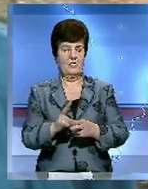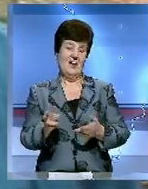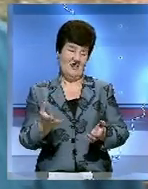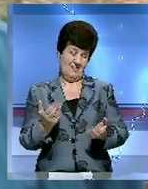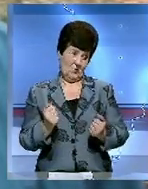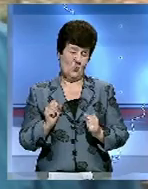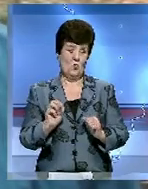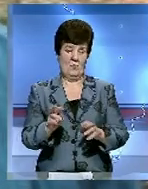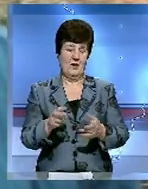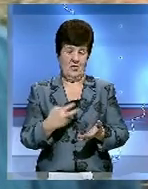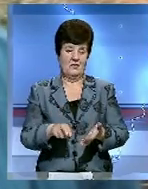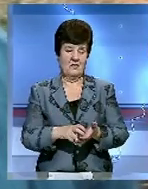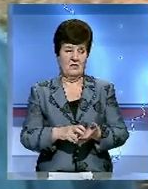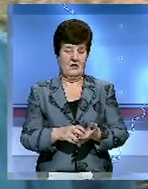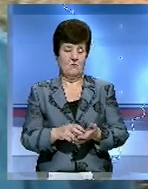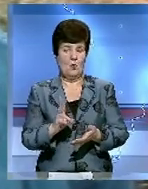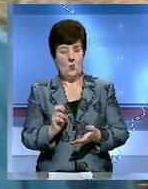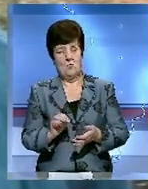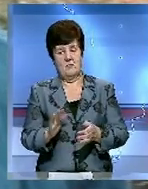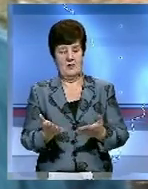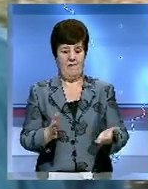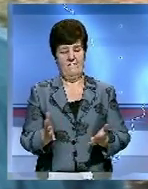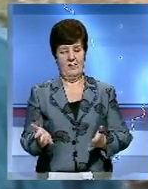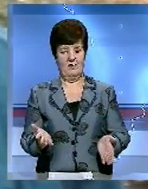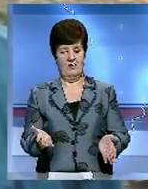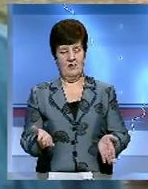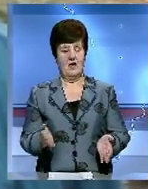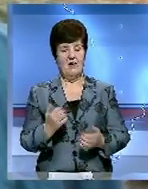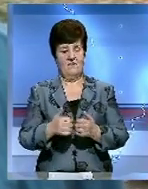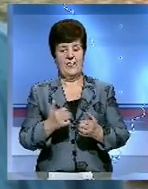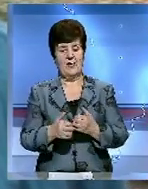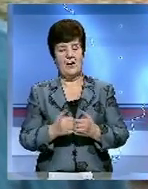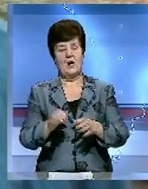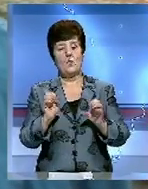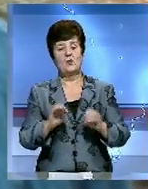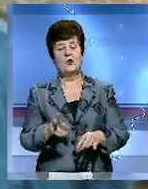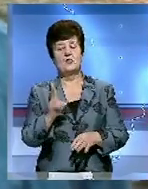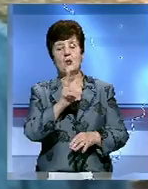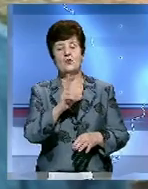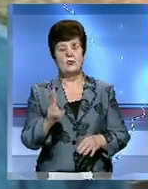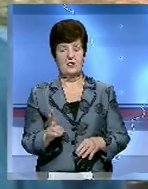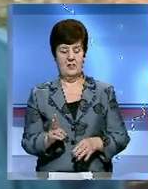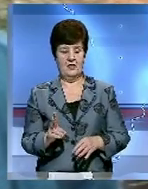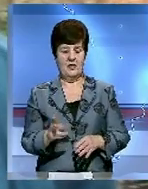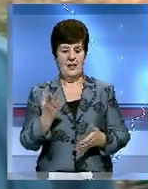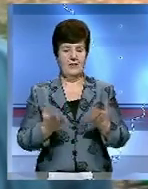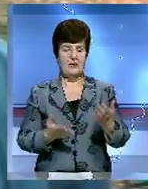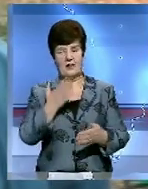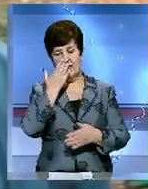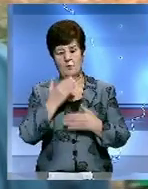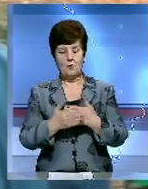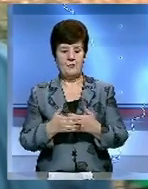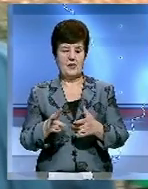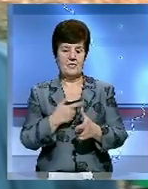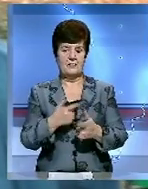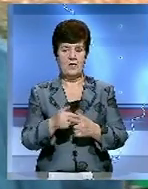cum n-a fi să, știți, fiecare de acum te hotărăște cu cine. Dacă e apropiat sau ceva, știți,